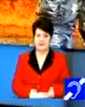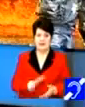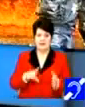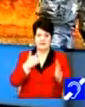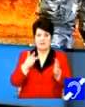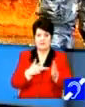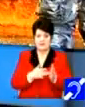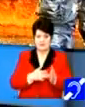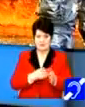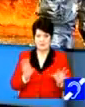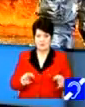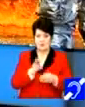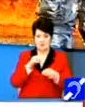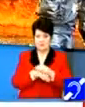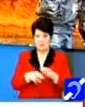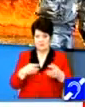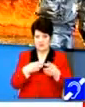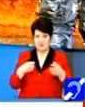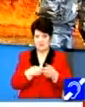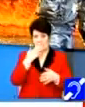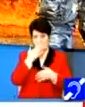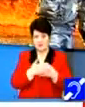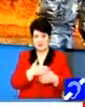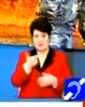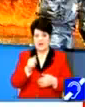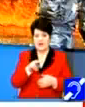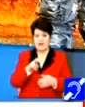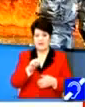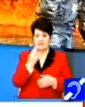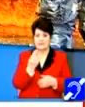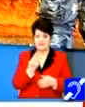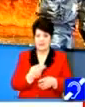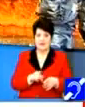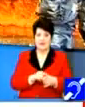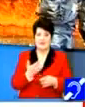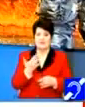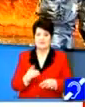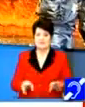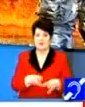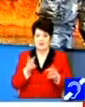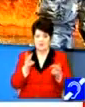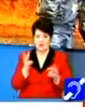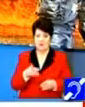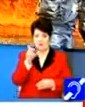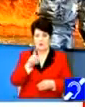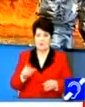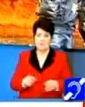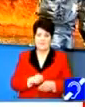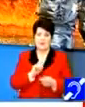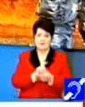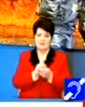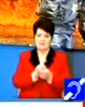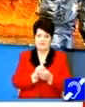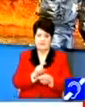Incendiu devastator la un depozit de cauciucuri din apropiere de Galați. Sute de anvelope de mari dimensiuni au ars. Pompierii s-au luptat cu flăcările